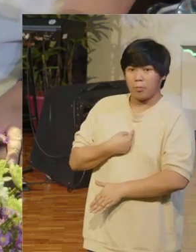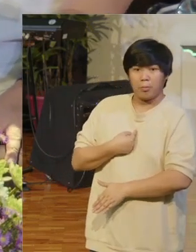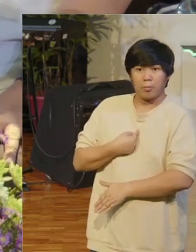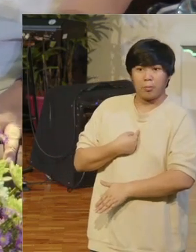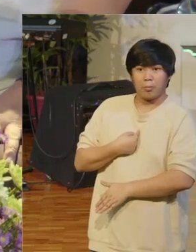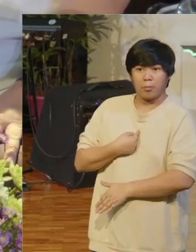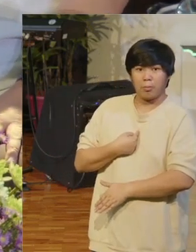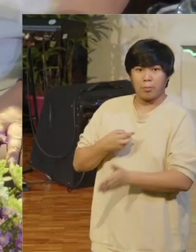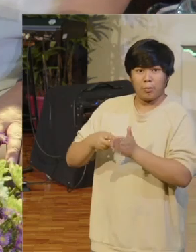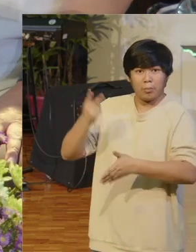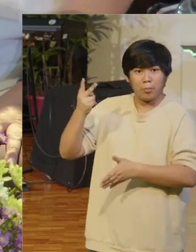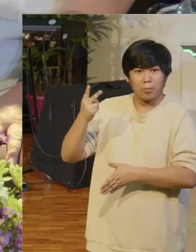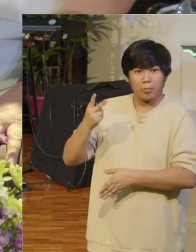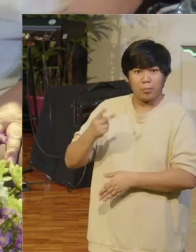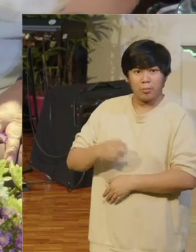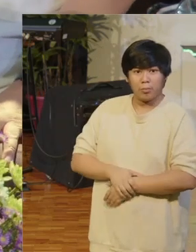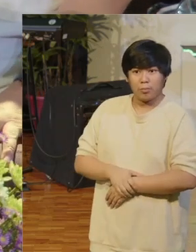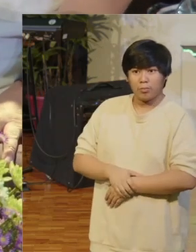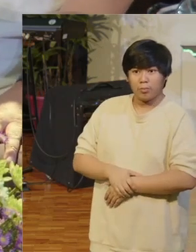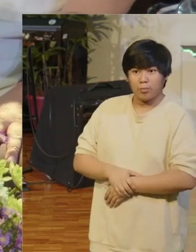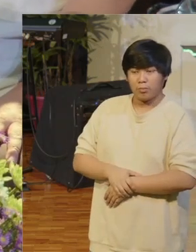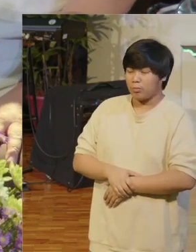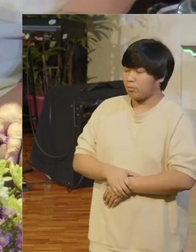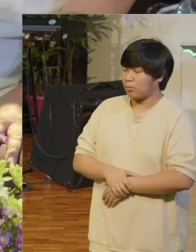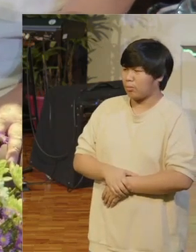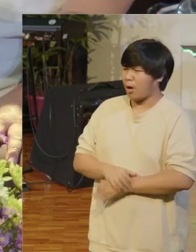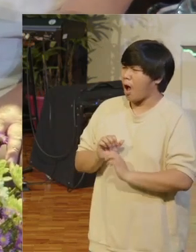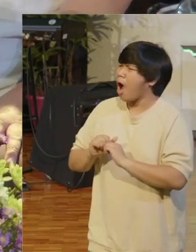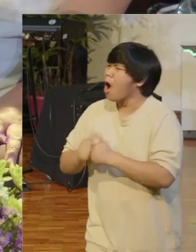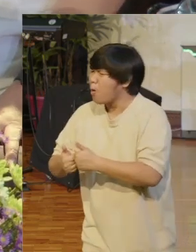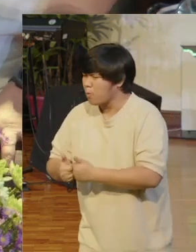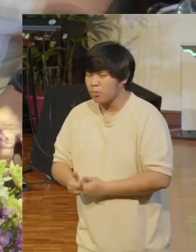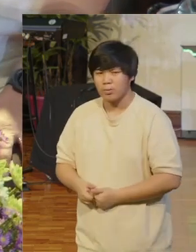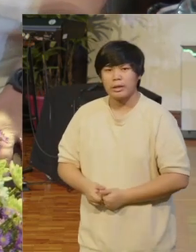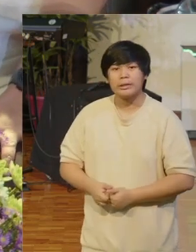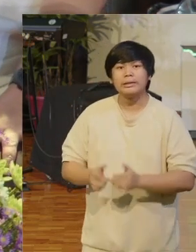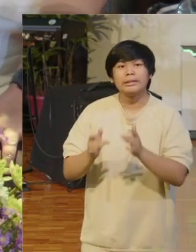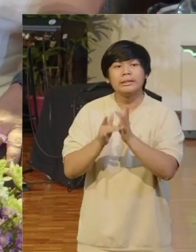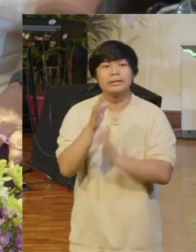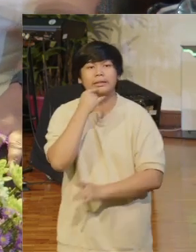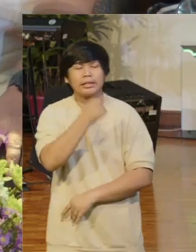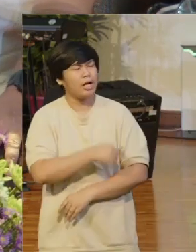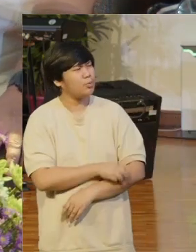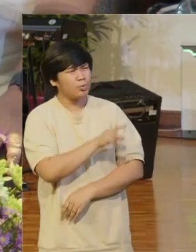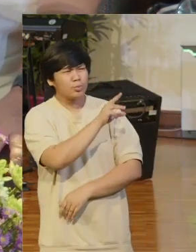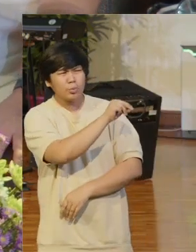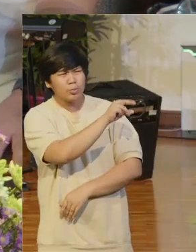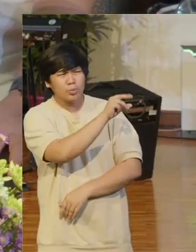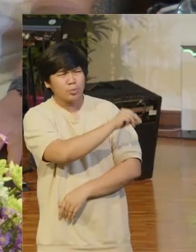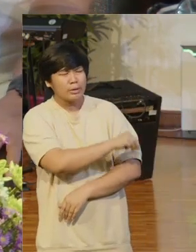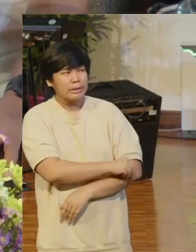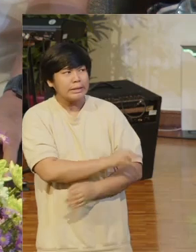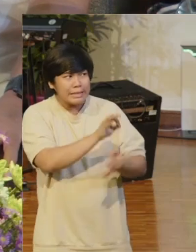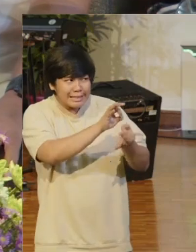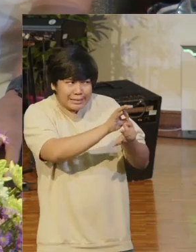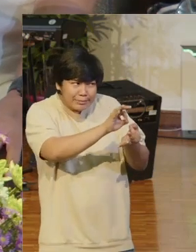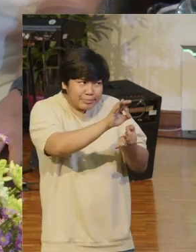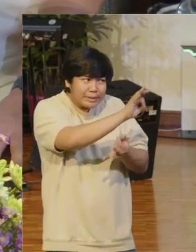upang siya ay ipanganak na muli? Ang sabi ni Jesus, no. This is